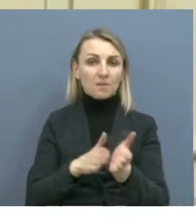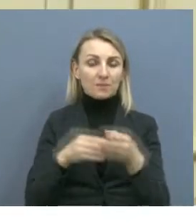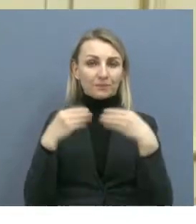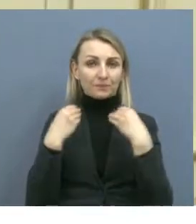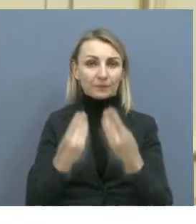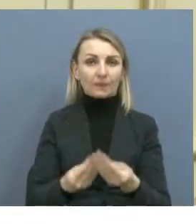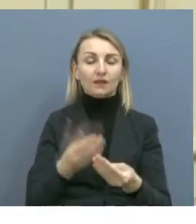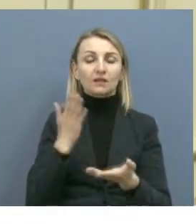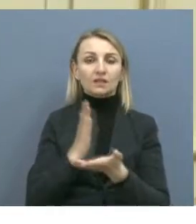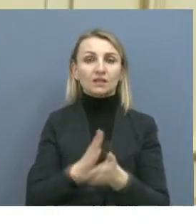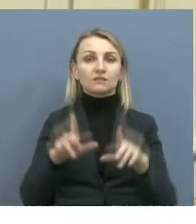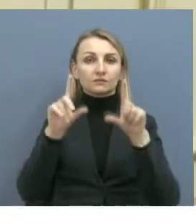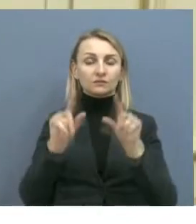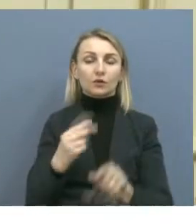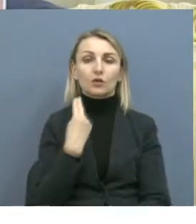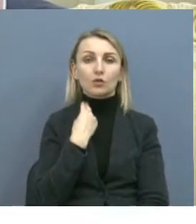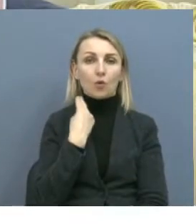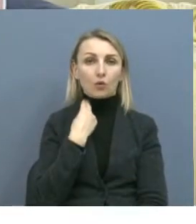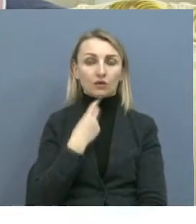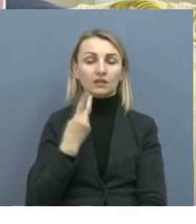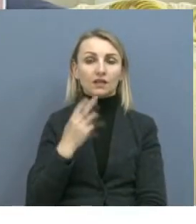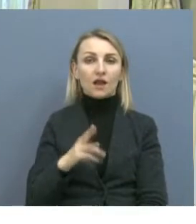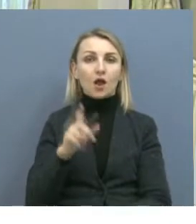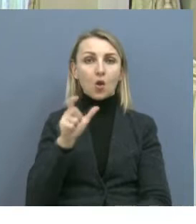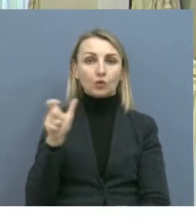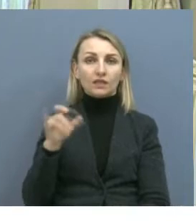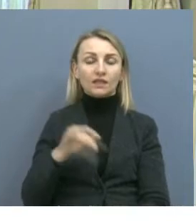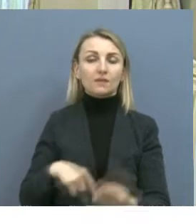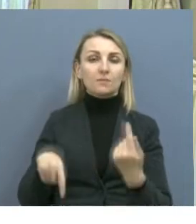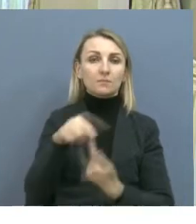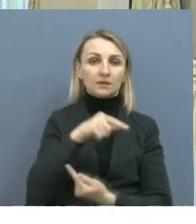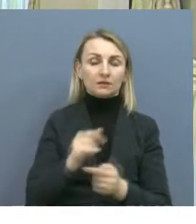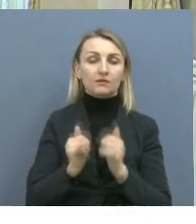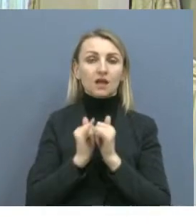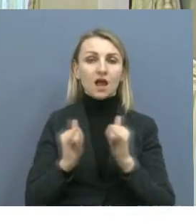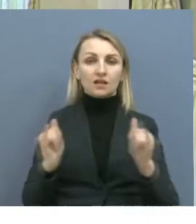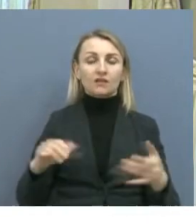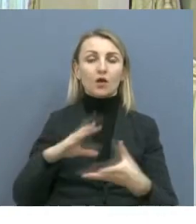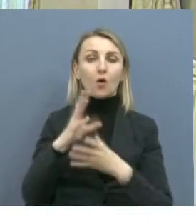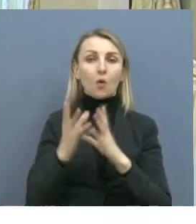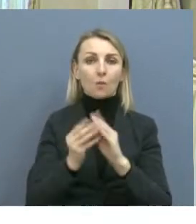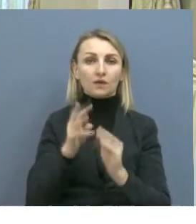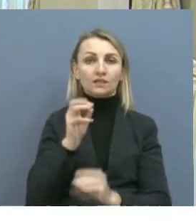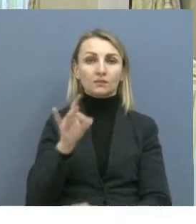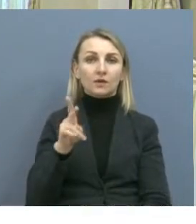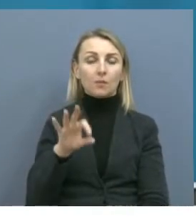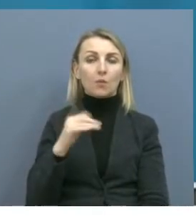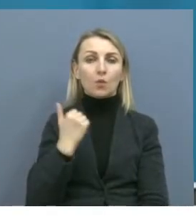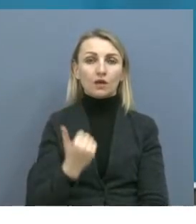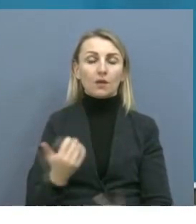меры по снижению долговой нагрузки на население и бизнес. Реализовать комплекс мер по их